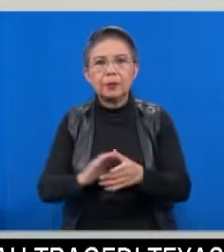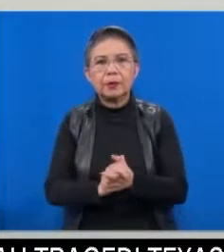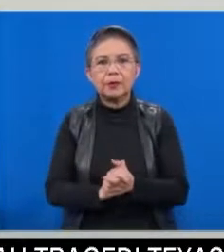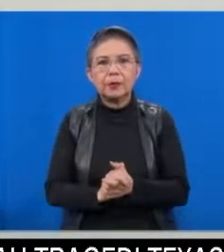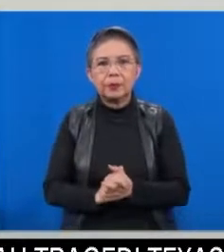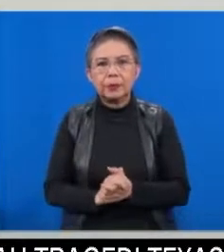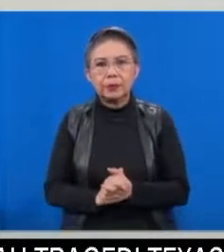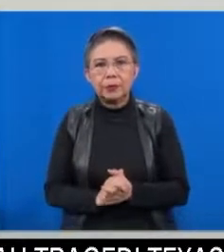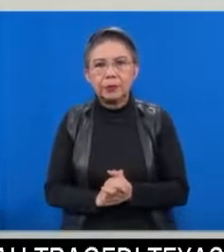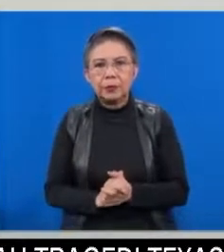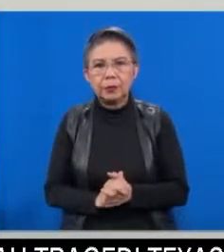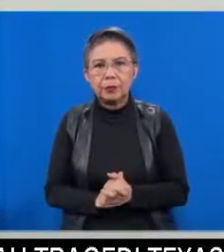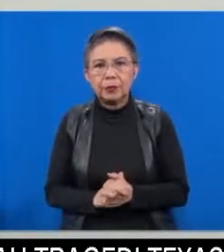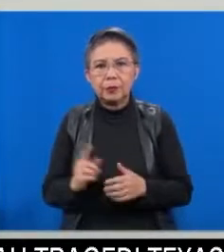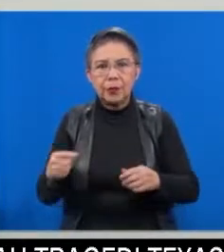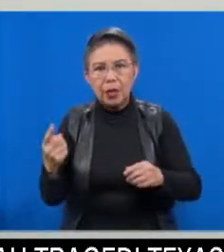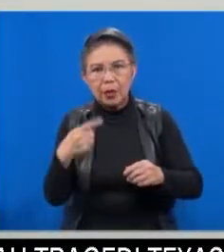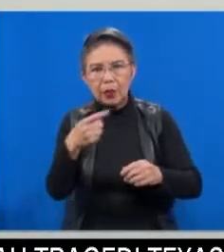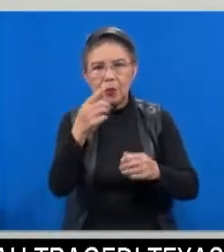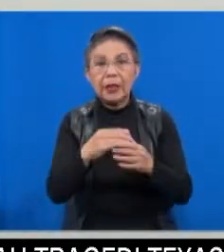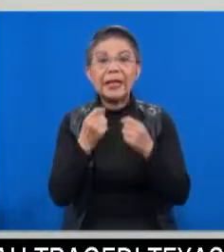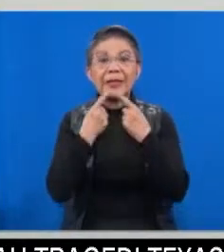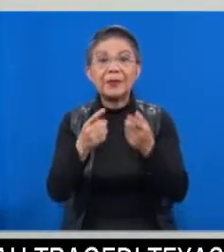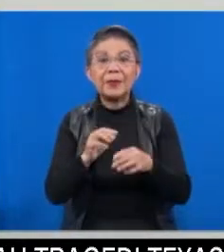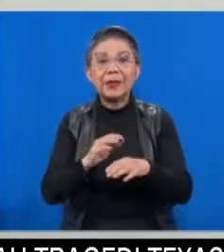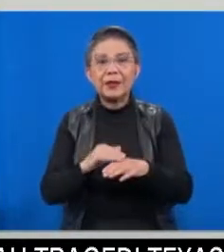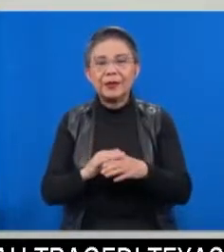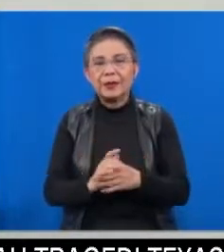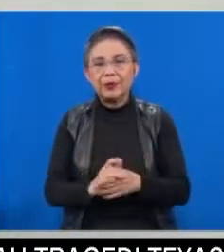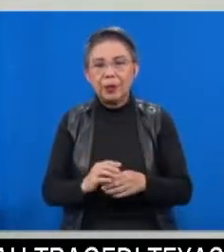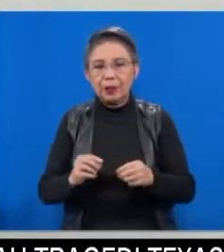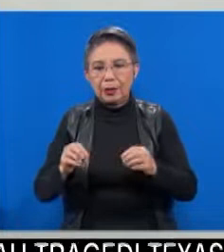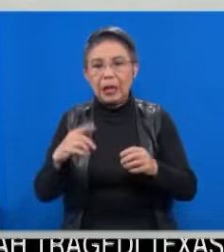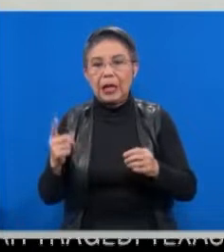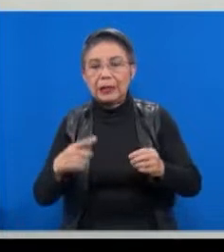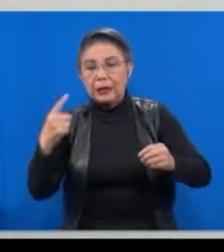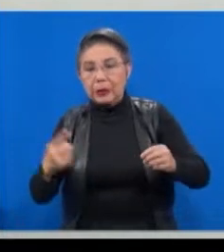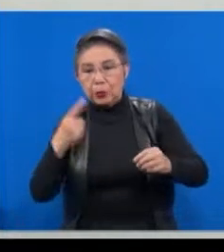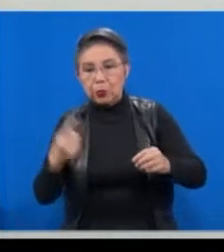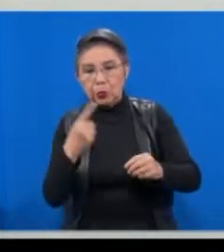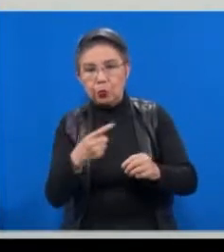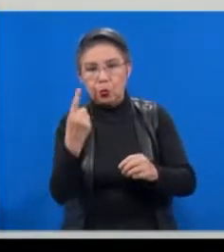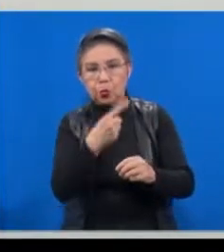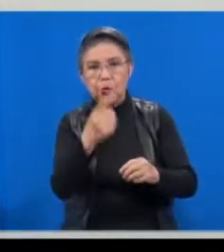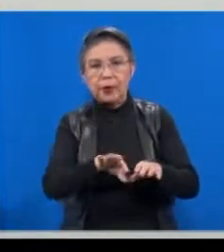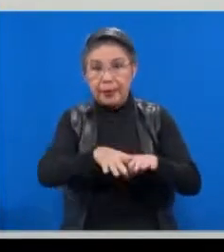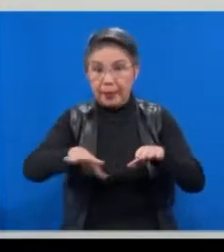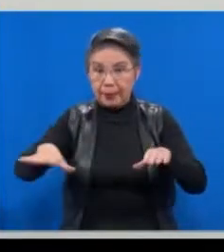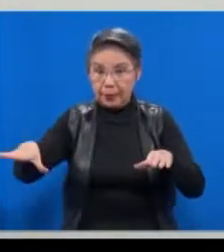terdapat angin puting beliung atau yang bisa kita sebut dengan water spot. Angin puting beliung yang berada di